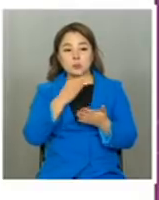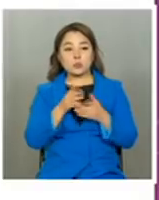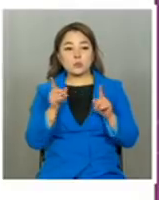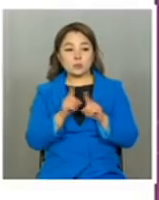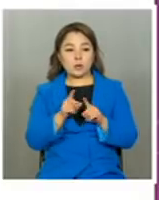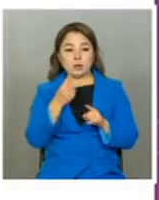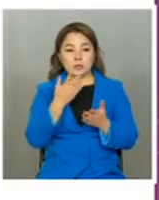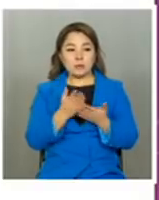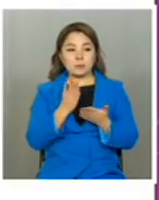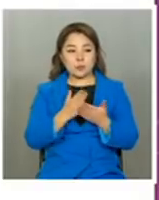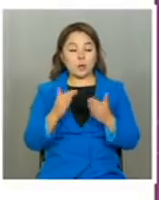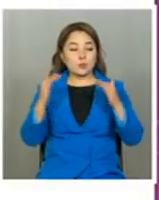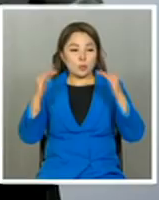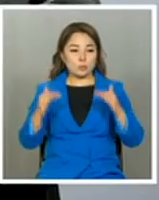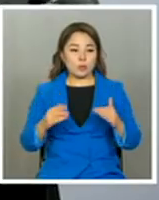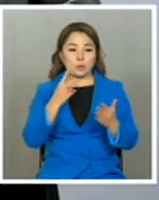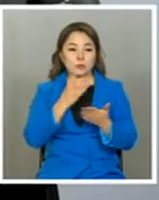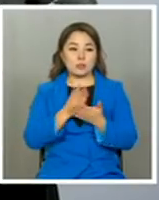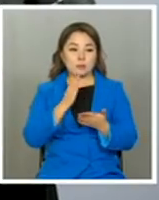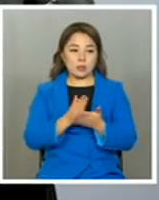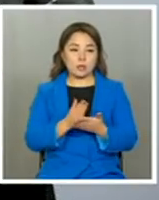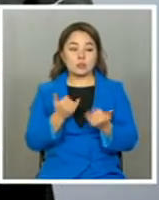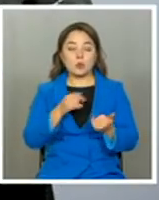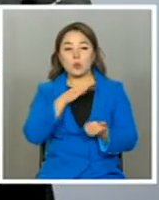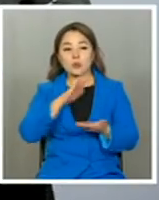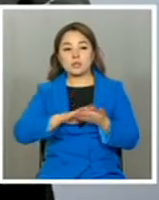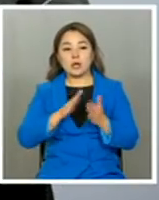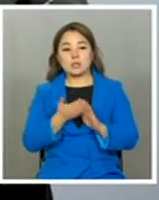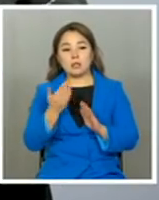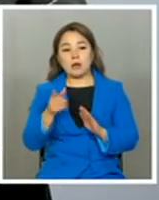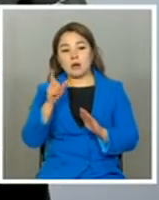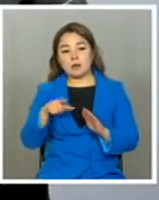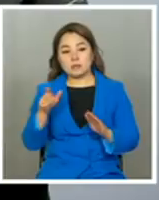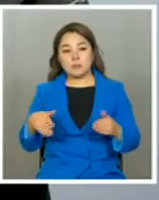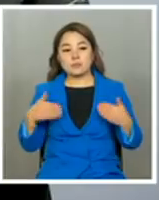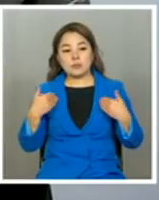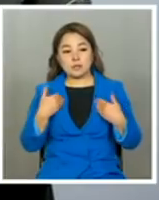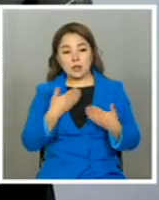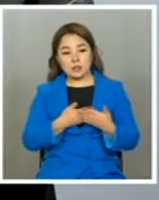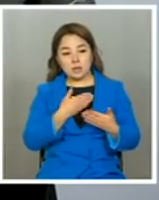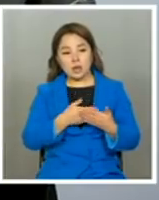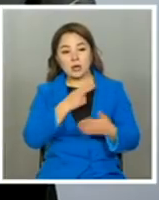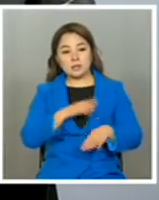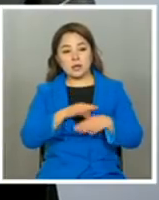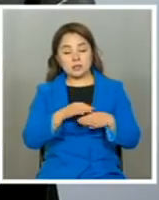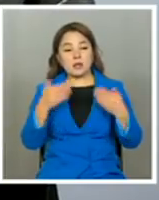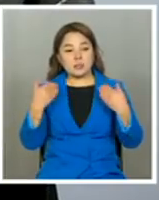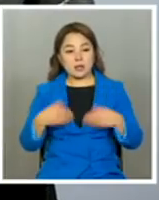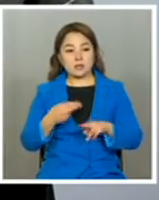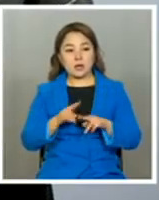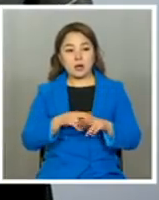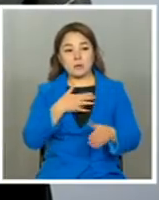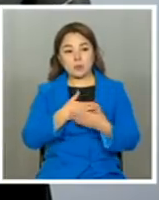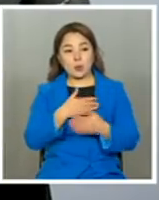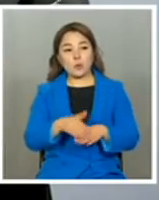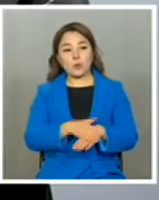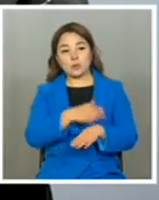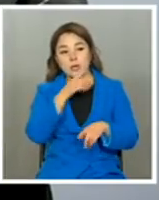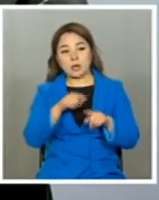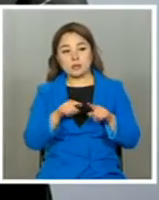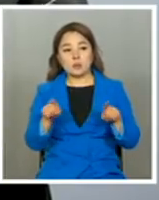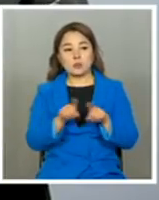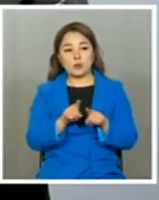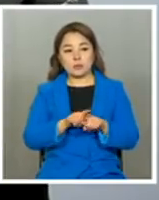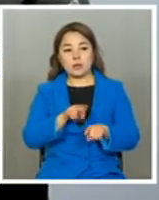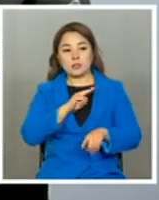қарағанда төмендеу болып келеді. Көп жағдайда адам денесі қарқынды түрде жұмыс жасаған кезде және де қарқынды түрде ұзақ уақыт бойы